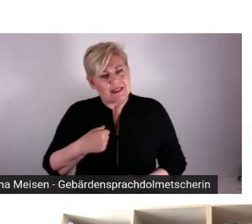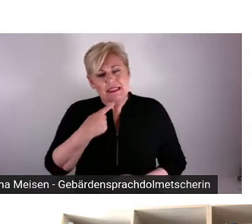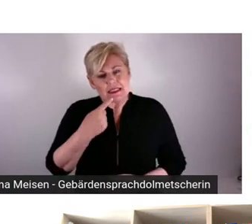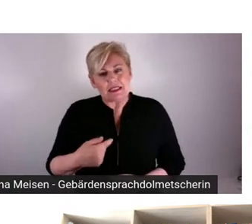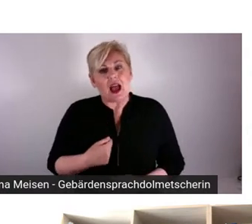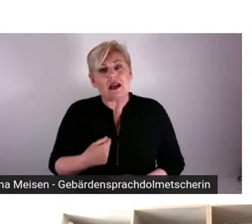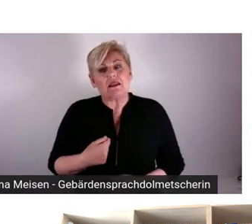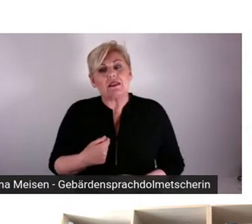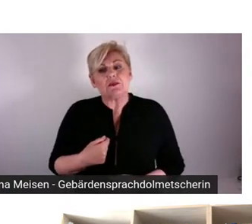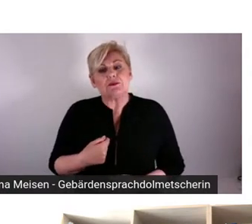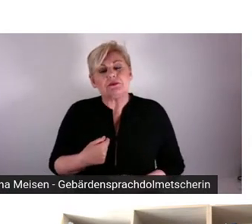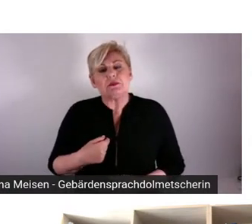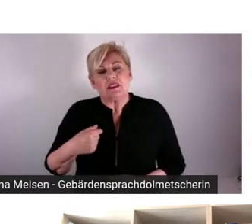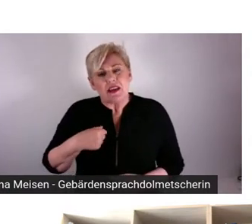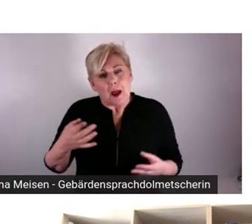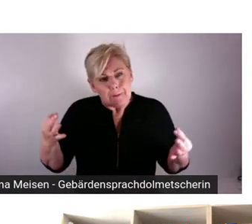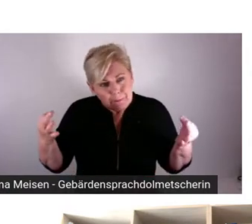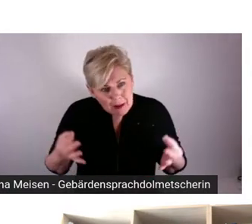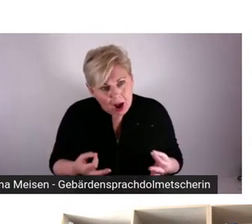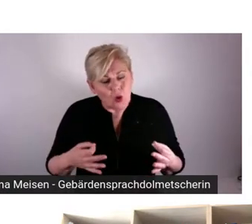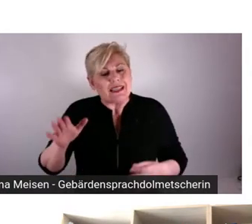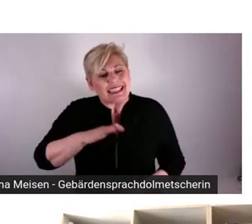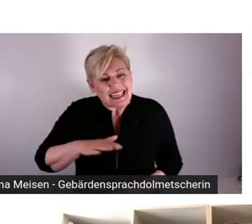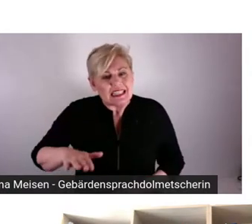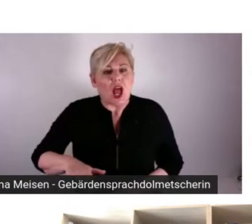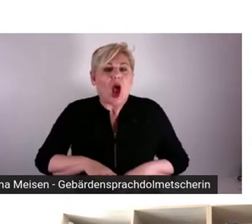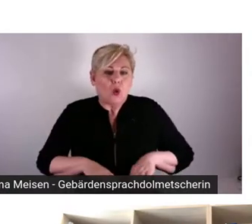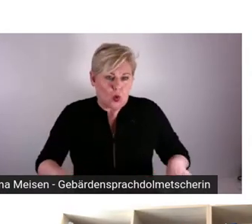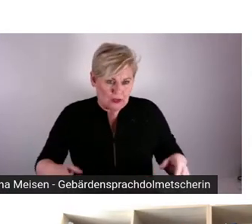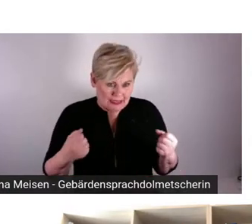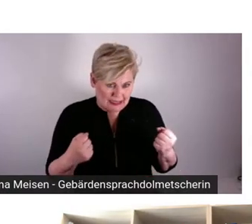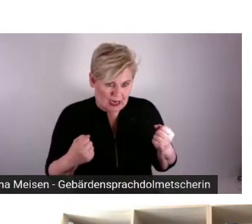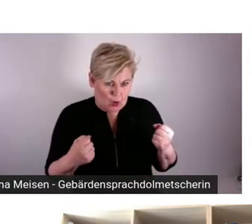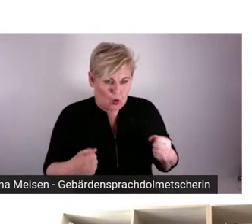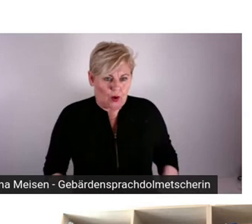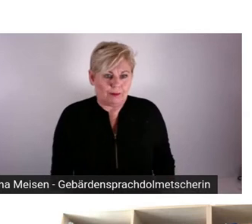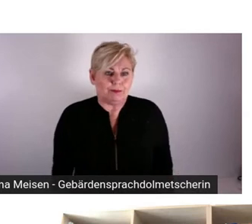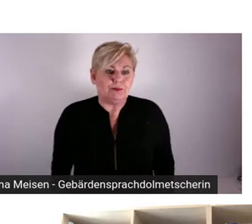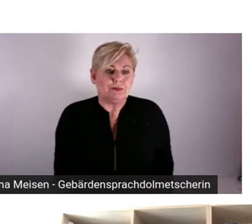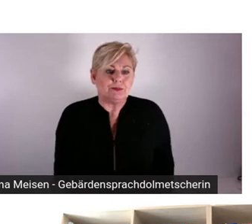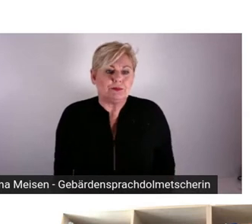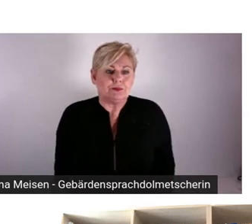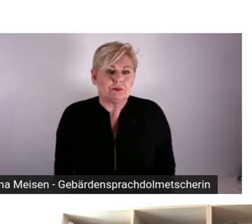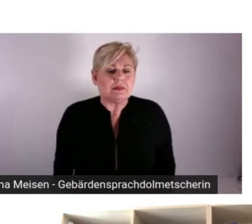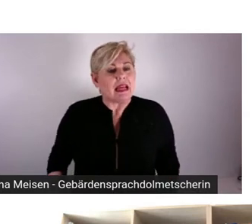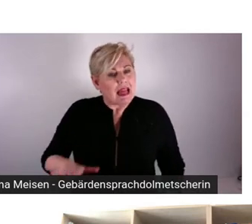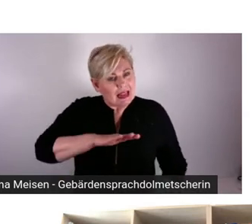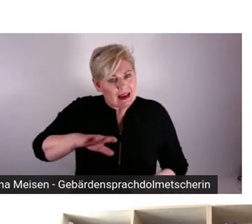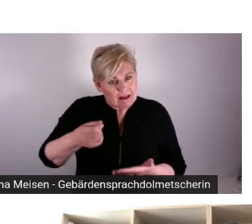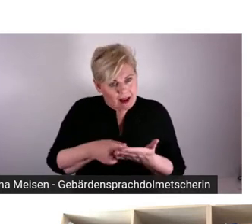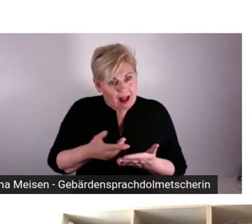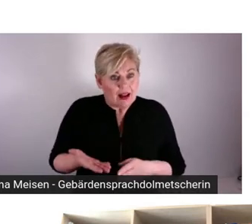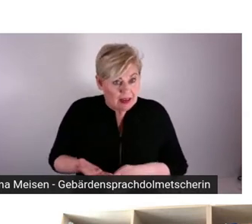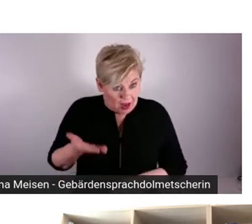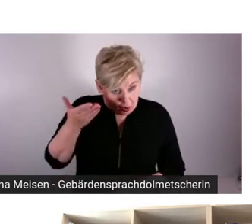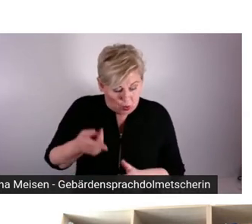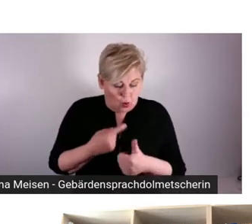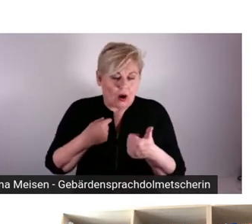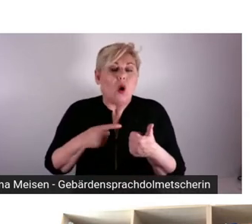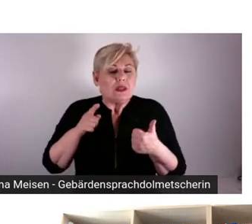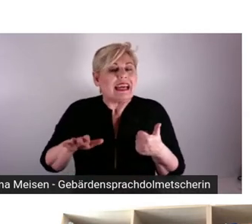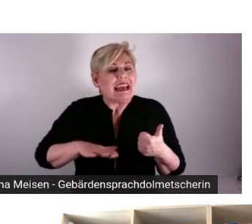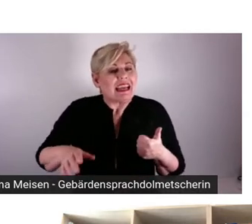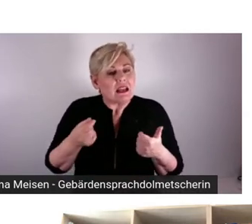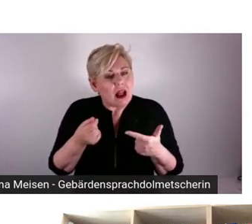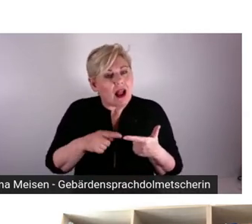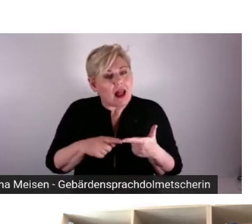wir brauchen eine Kindergrundsicherung. Das heißt also, die Erhöhung des Kindergeldes, ganz wichtig. Und Erhöhung des Kindergeldes